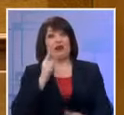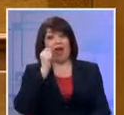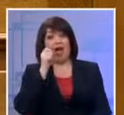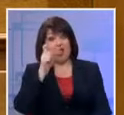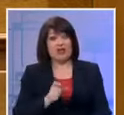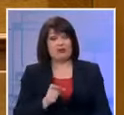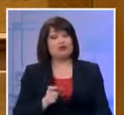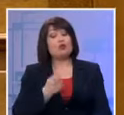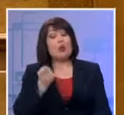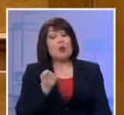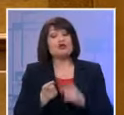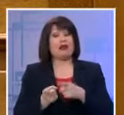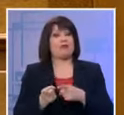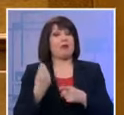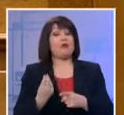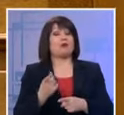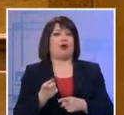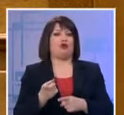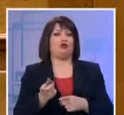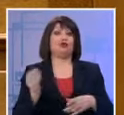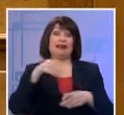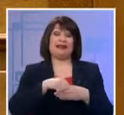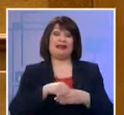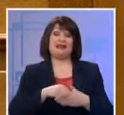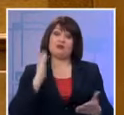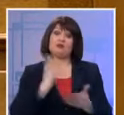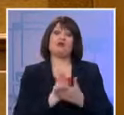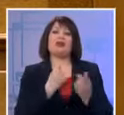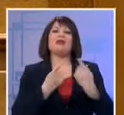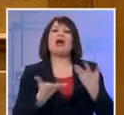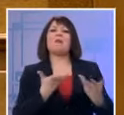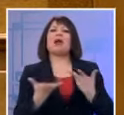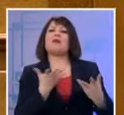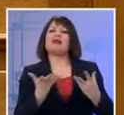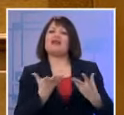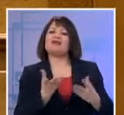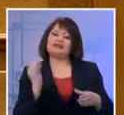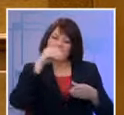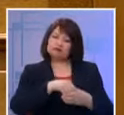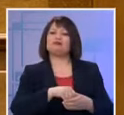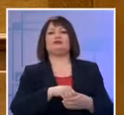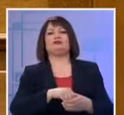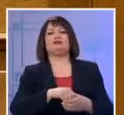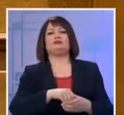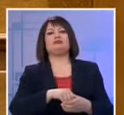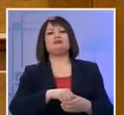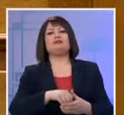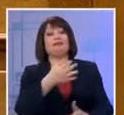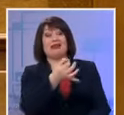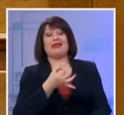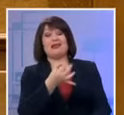χρωστάμε πάρα πολλά. Συμμετείχε αποφασιστικά στις διαπραγματεύσεις του τόπου. Για αυτά που